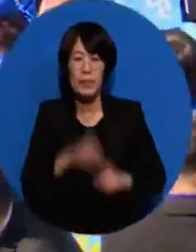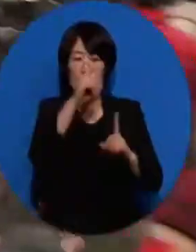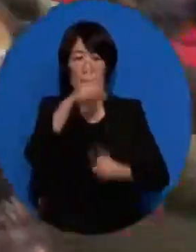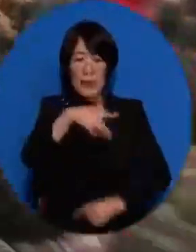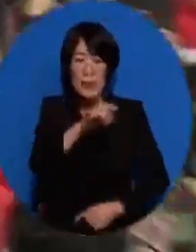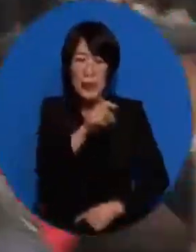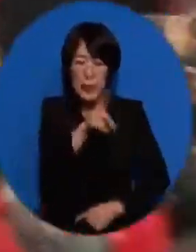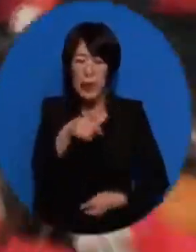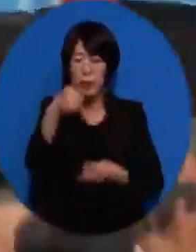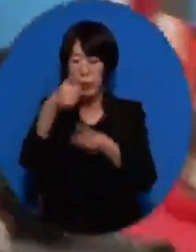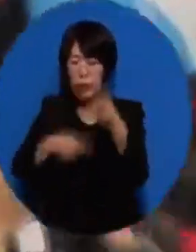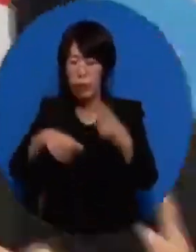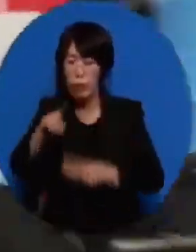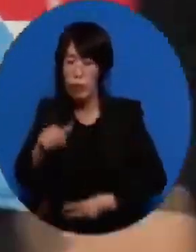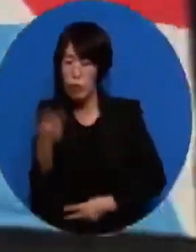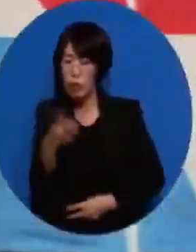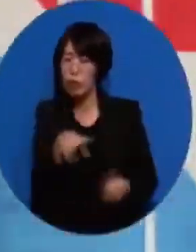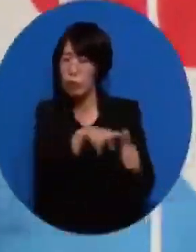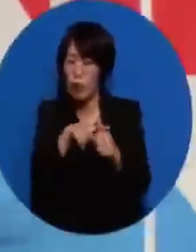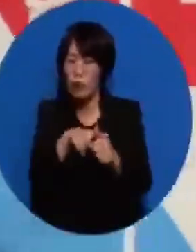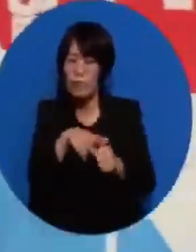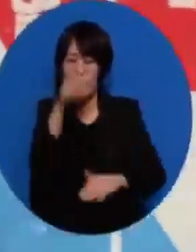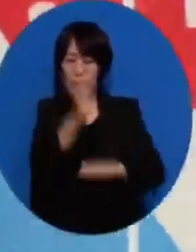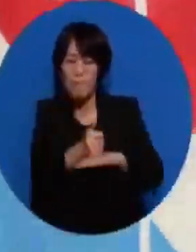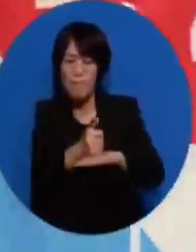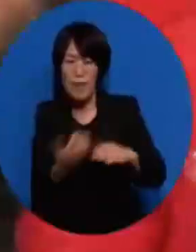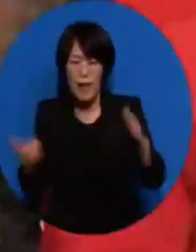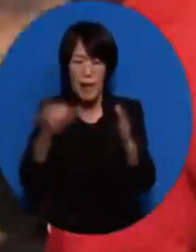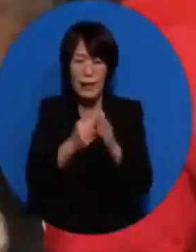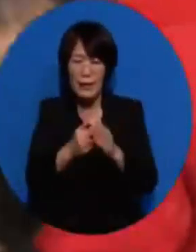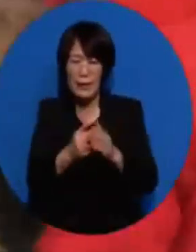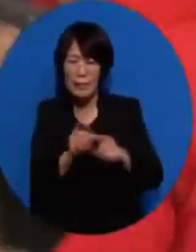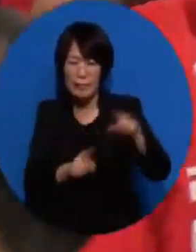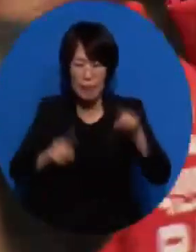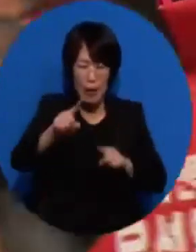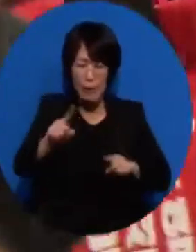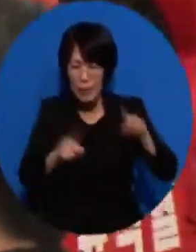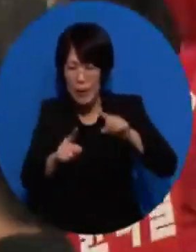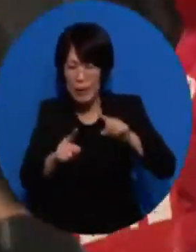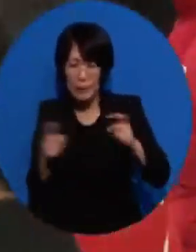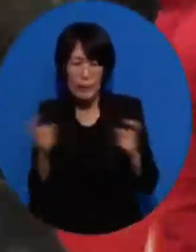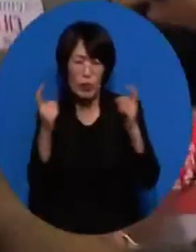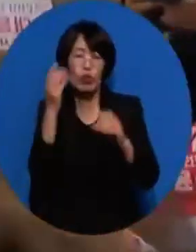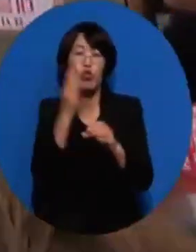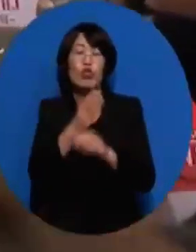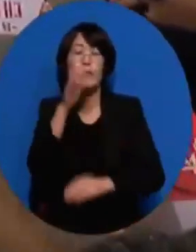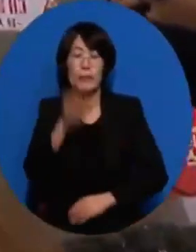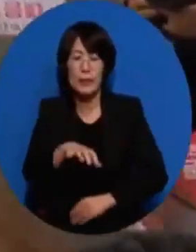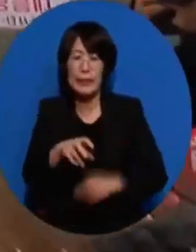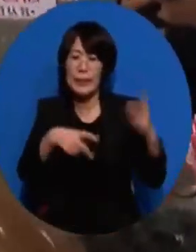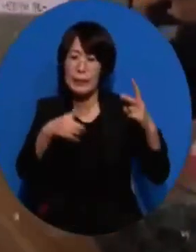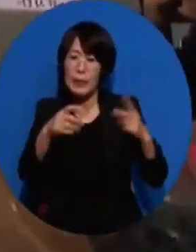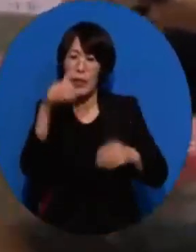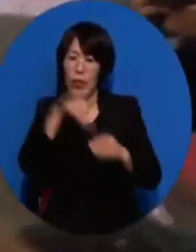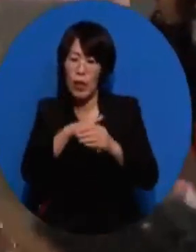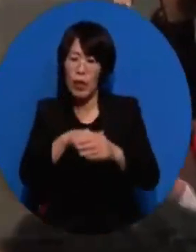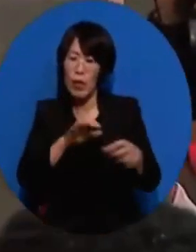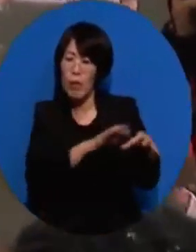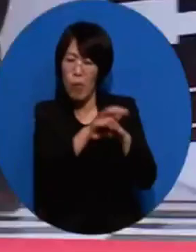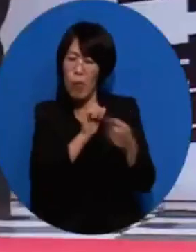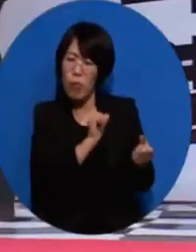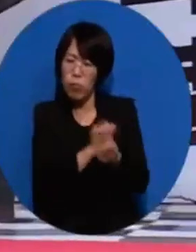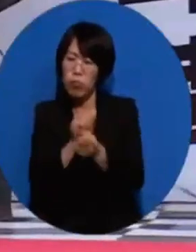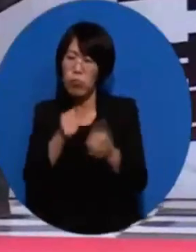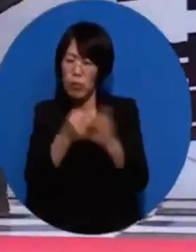이재명, 윤석열 두 후보가 막판까지 오차 범위 내에서 치열한 접전을 펼치고 있는 20대 대선. 코로나19의